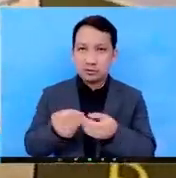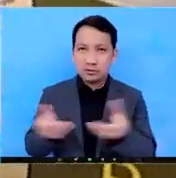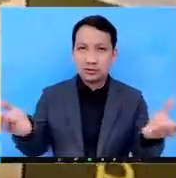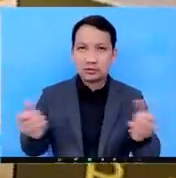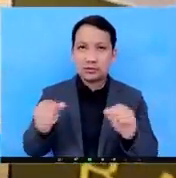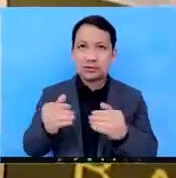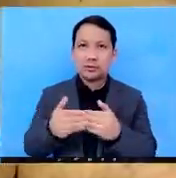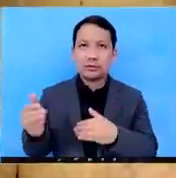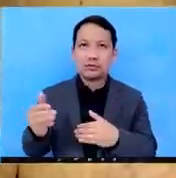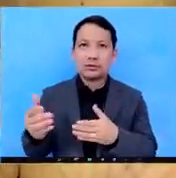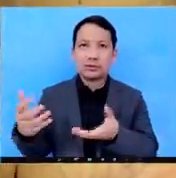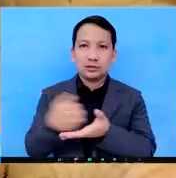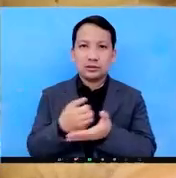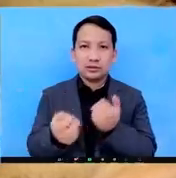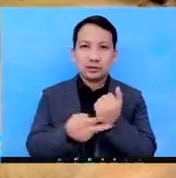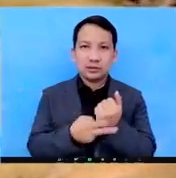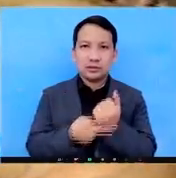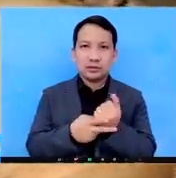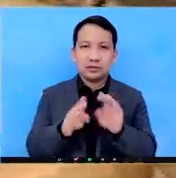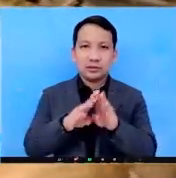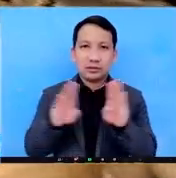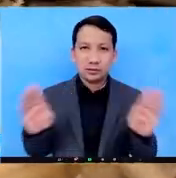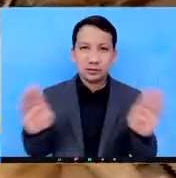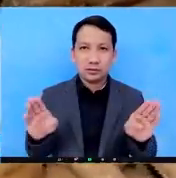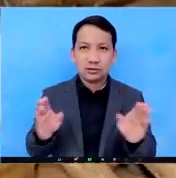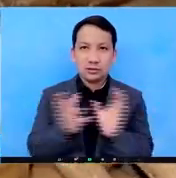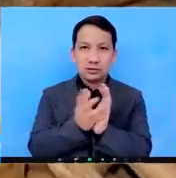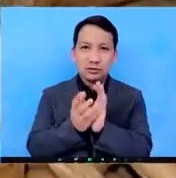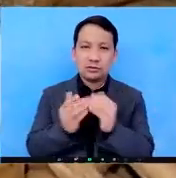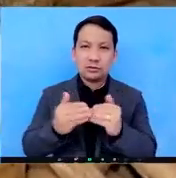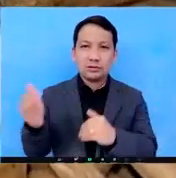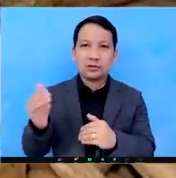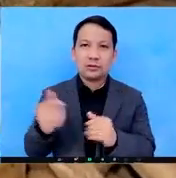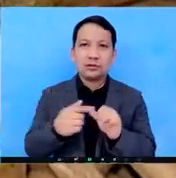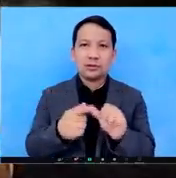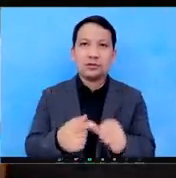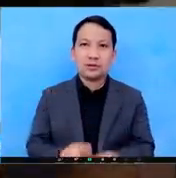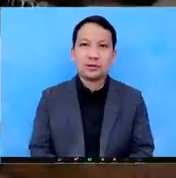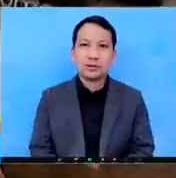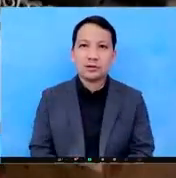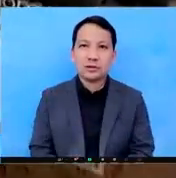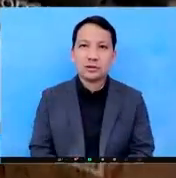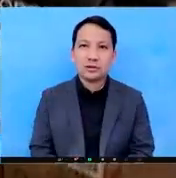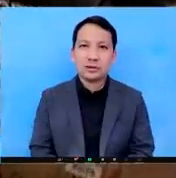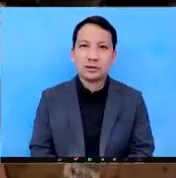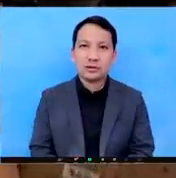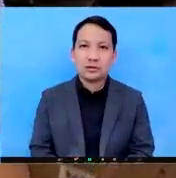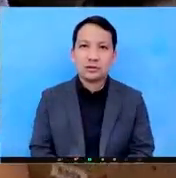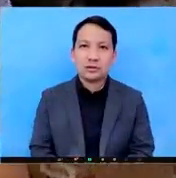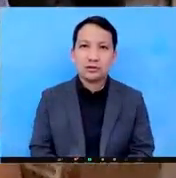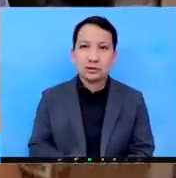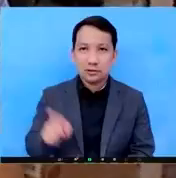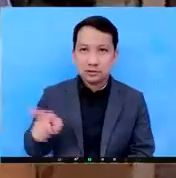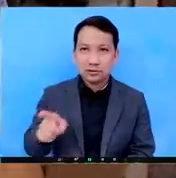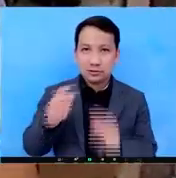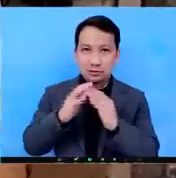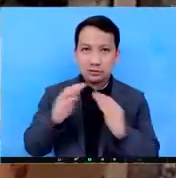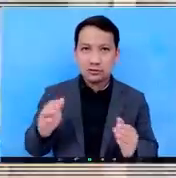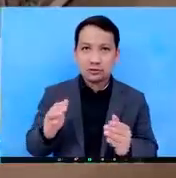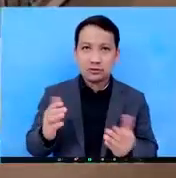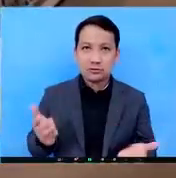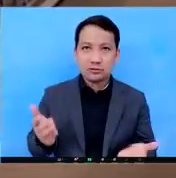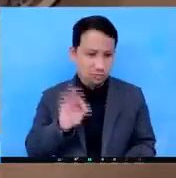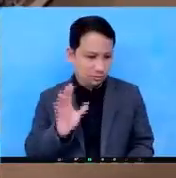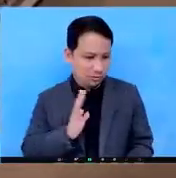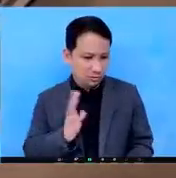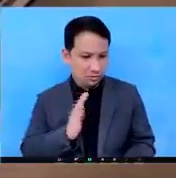ang maiipong sibuyas sa bubuksan nilang community pantry ngayong Linggo. Ako nga rin nagtataka eh, bakit nga rin sila ano, pero okay naman,